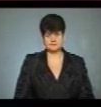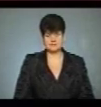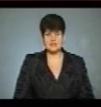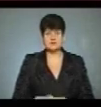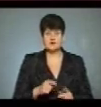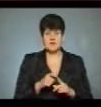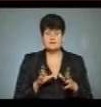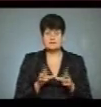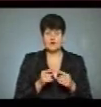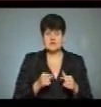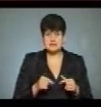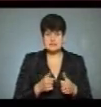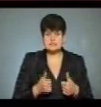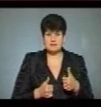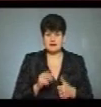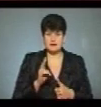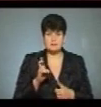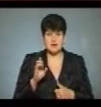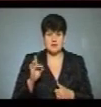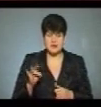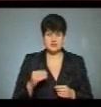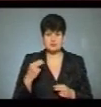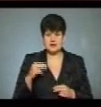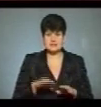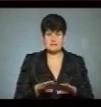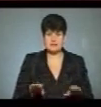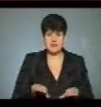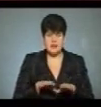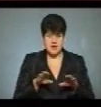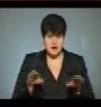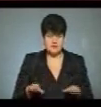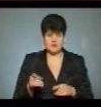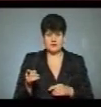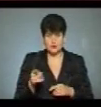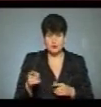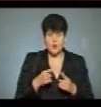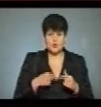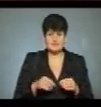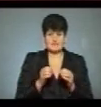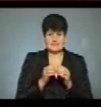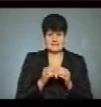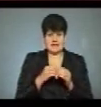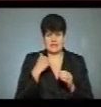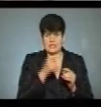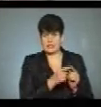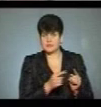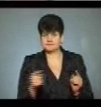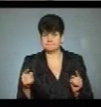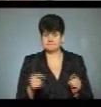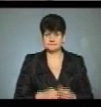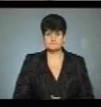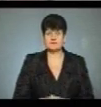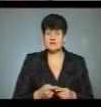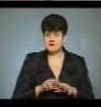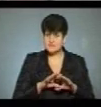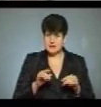словами співорганізаторки змагань Катерини Барабаш, чемпіонат з плавання «Різдвяні усмішки» в Тернополі організовують 10-й рік поспіль. На цьому